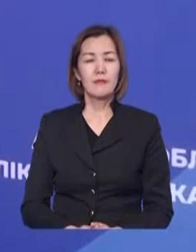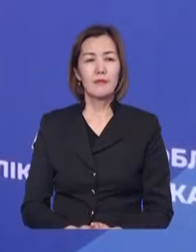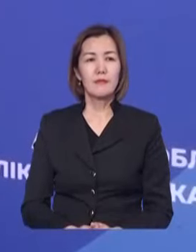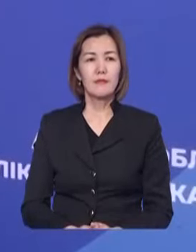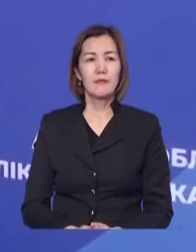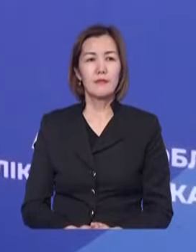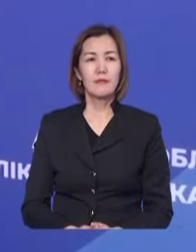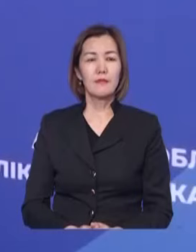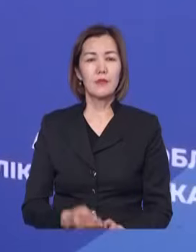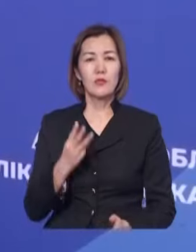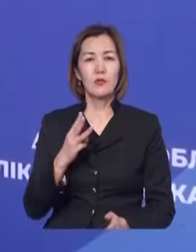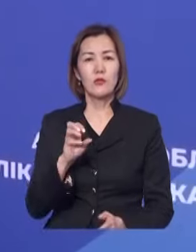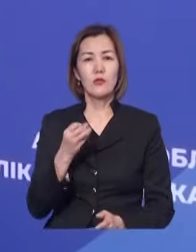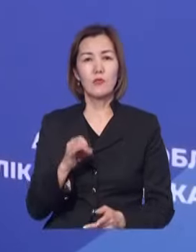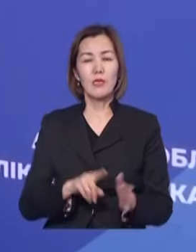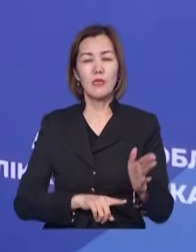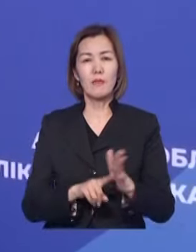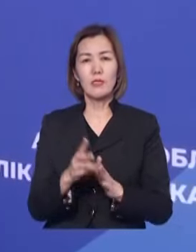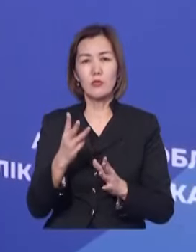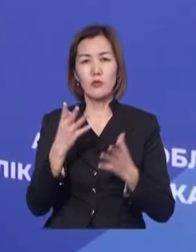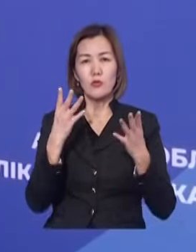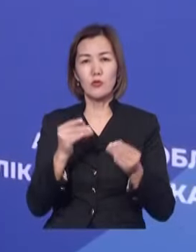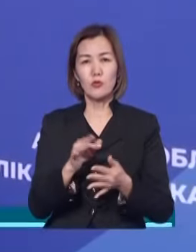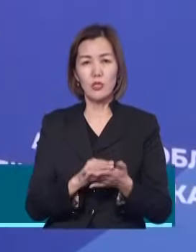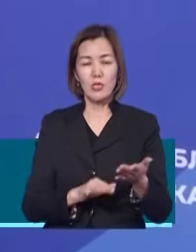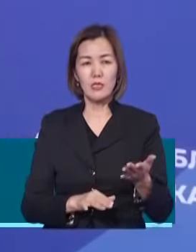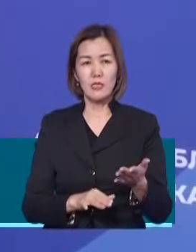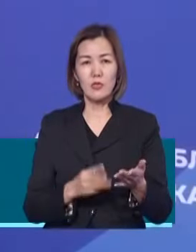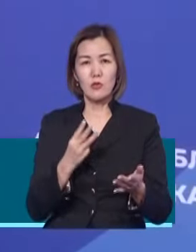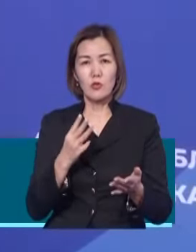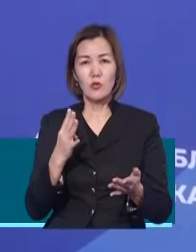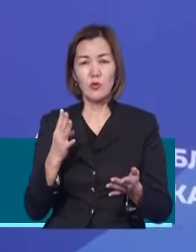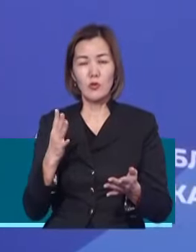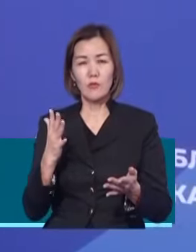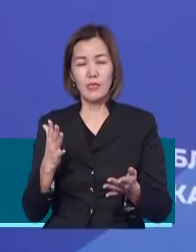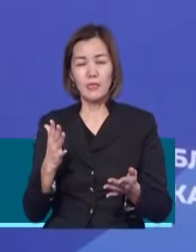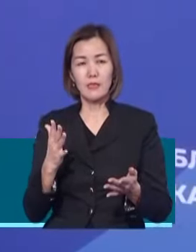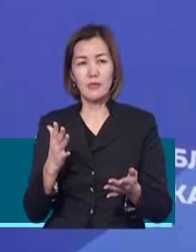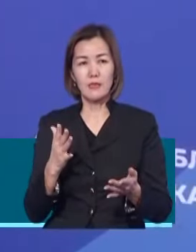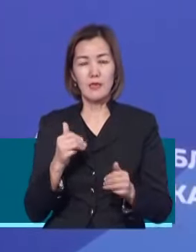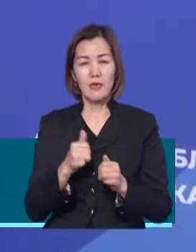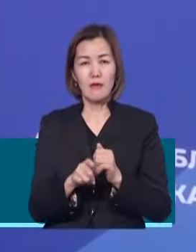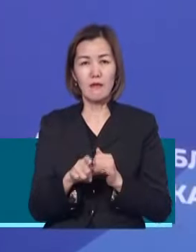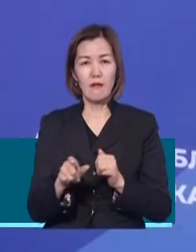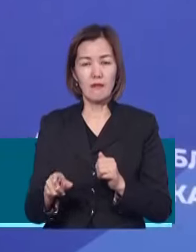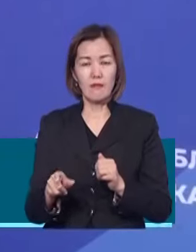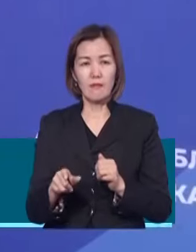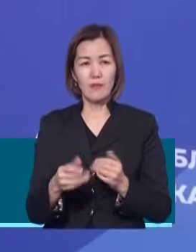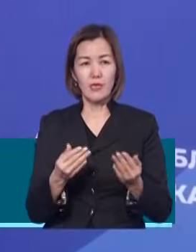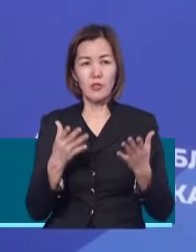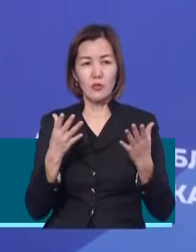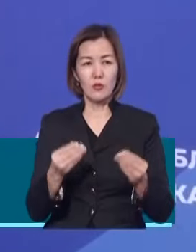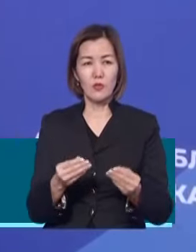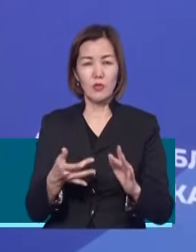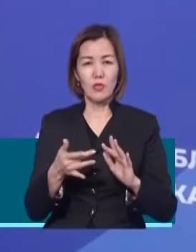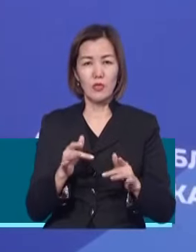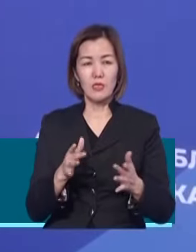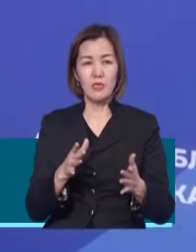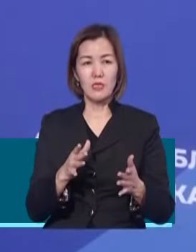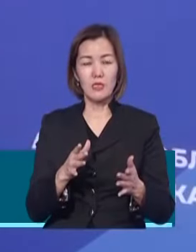Деген 3-ші майдан басталады, бізге 3 күнге созылады ол, 3-ші, 4-ші, 5-ші. Әр адам қазіргі таңда интернет